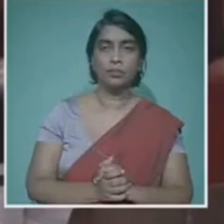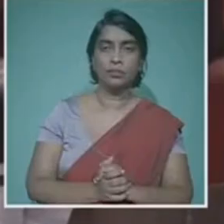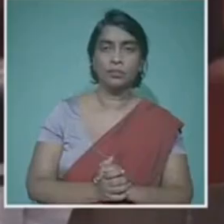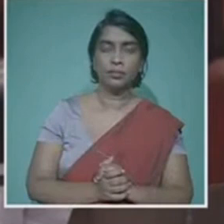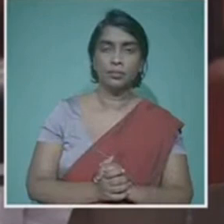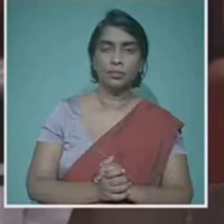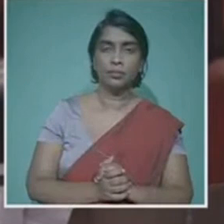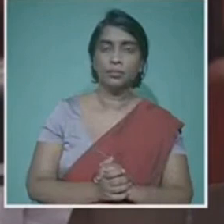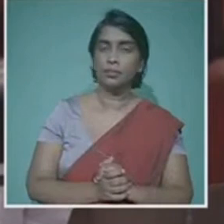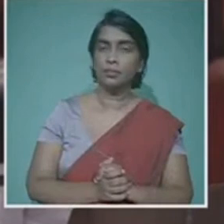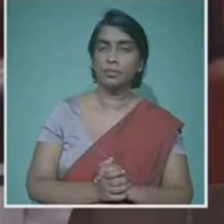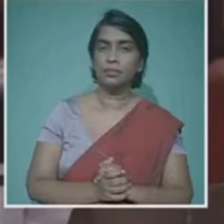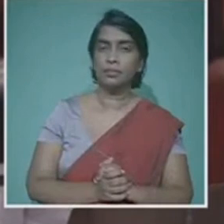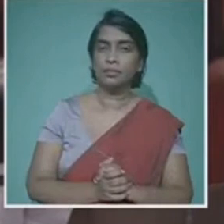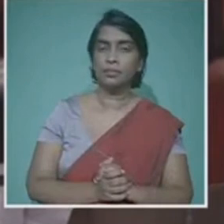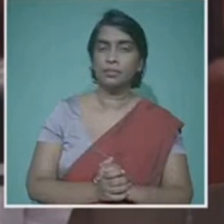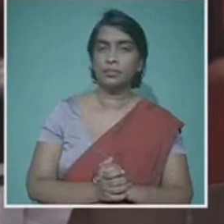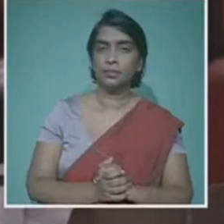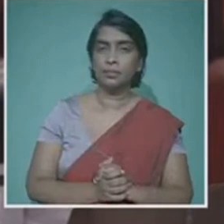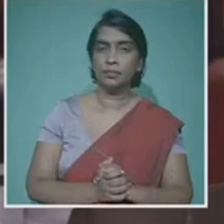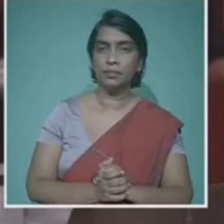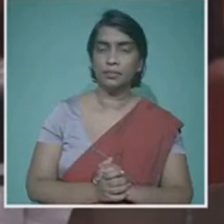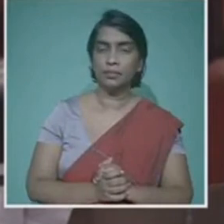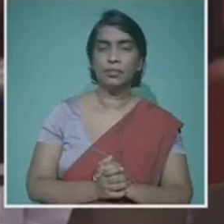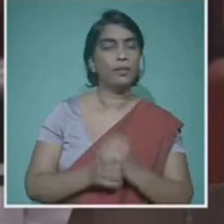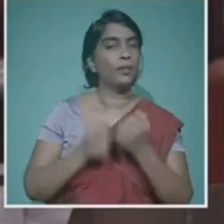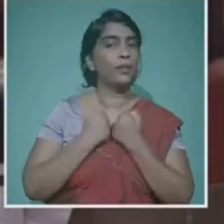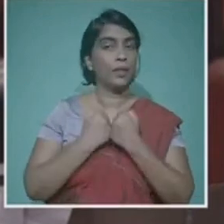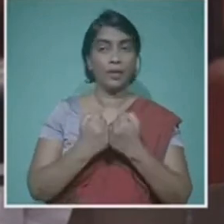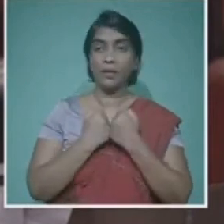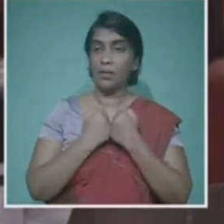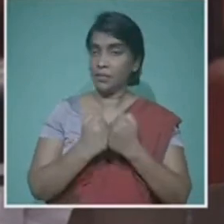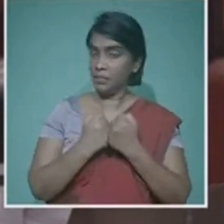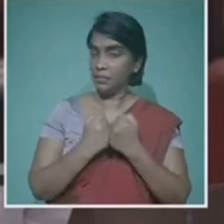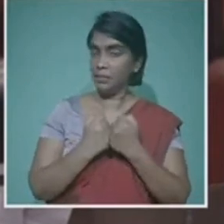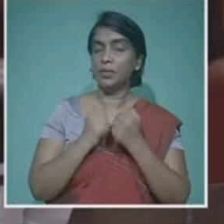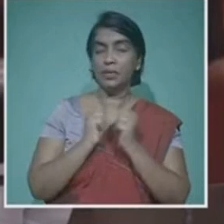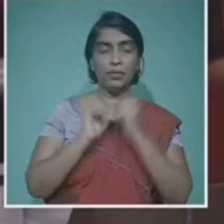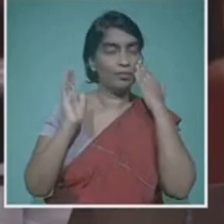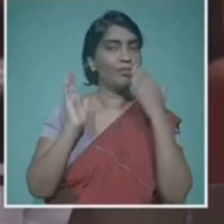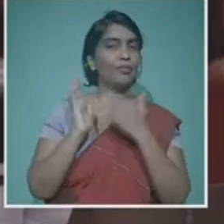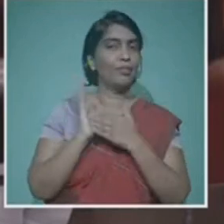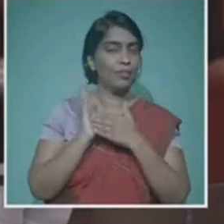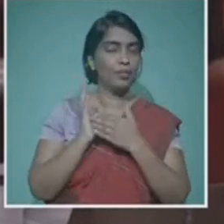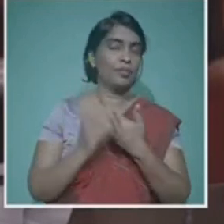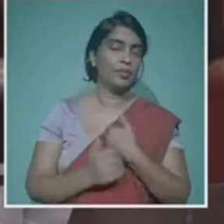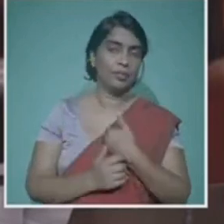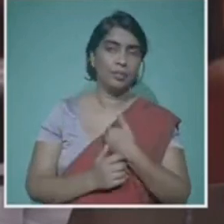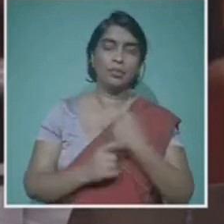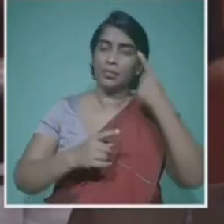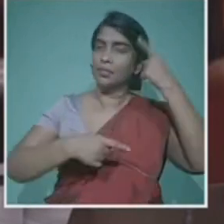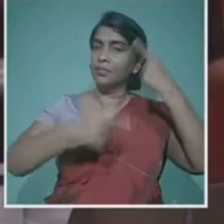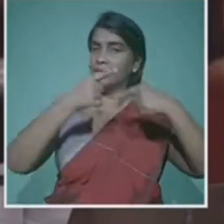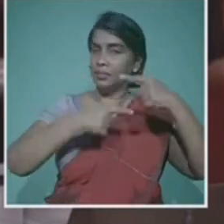சொல்லிக்கொண்டு போக்குவரத்து காரணமாக நேரம் காணாததால் போக்குவரத்து சம்பந்தமாக சில விடயங்களை எடுத்து கூறலாம்